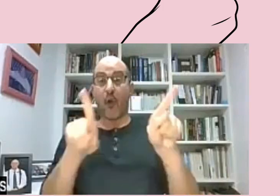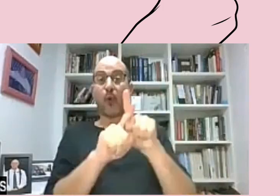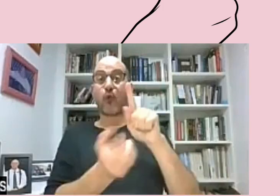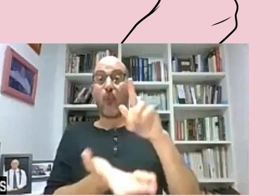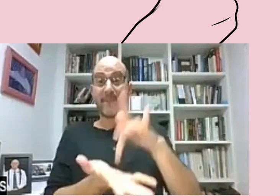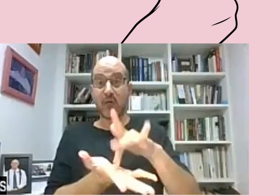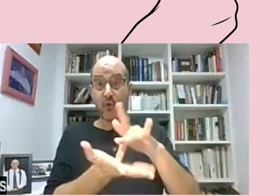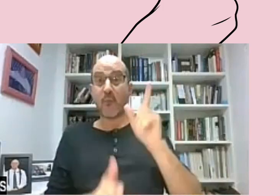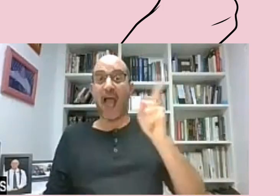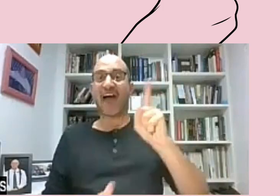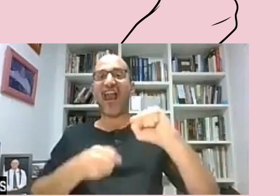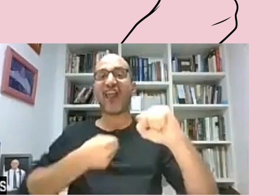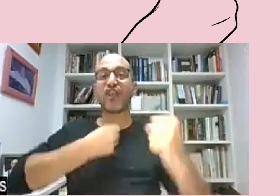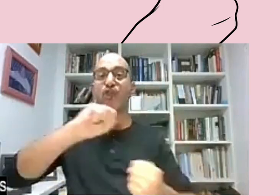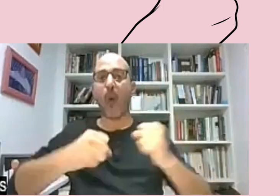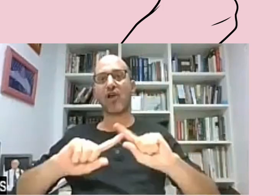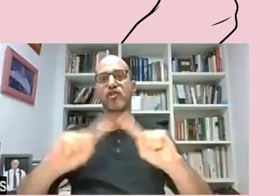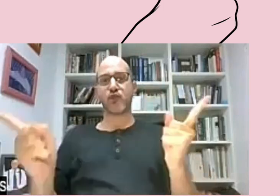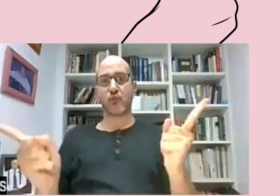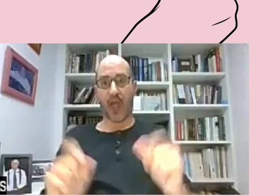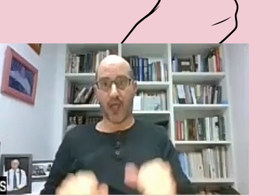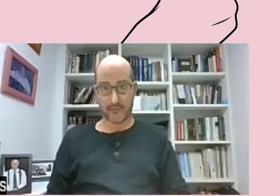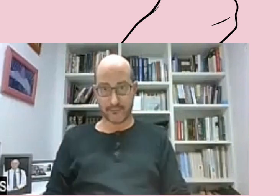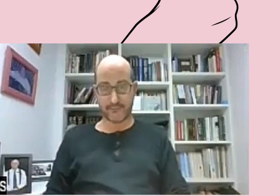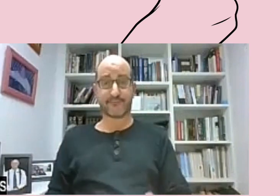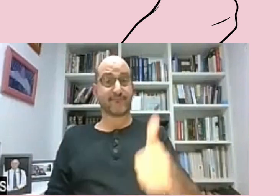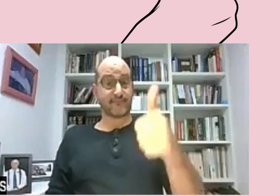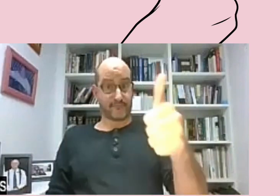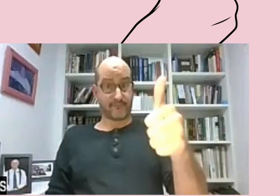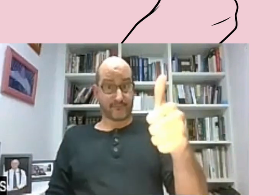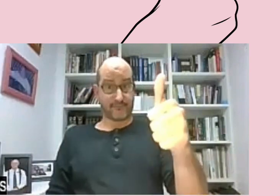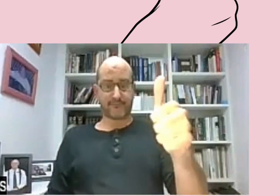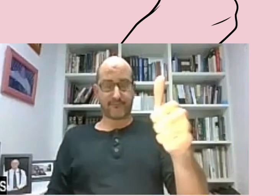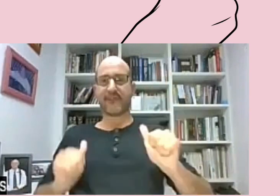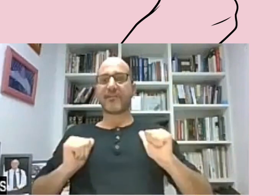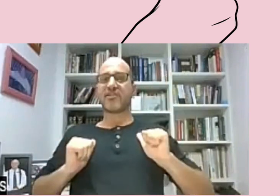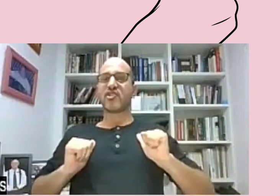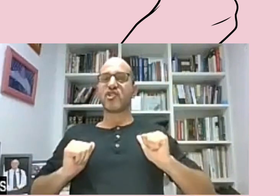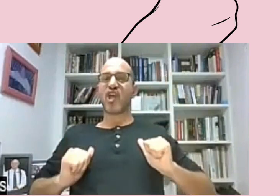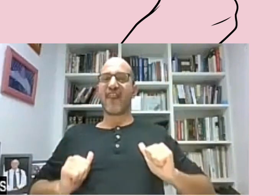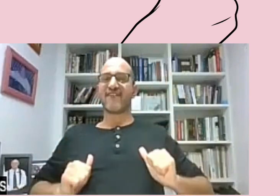אותה תבנית כף יד, אותו מיקום, אבל התנועה היא שונה.